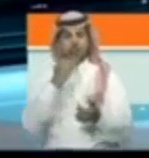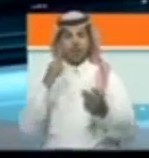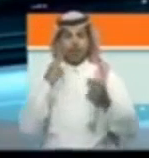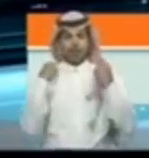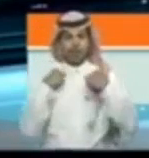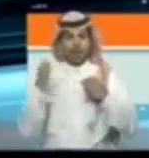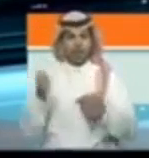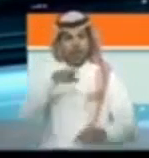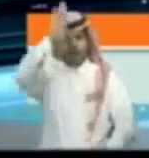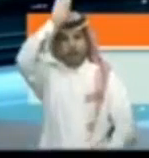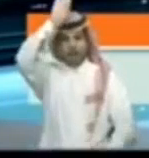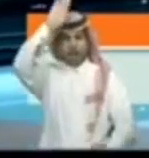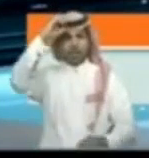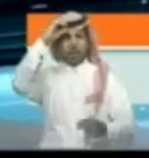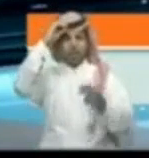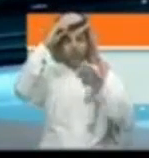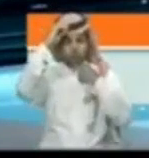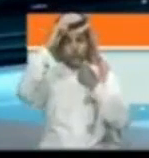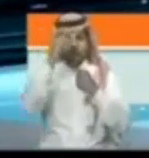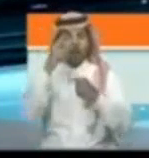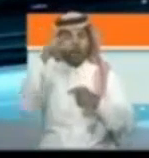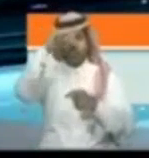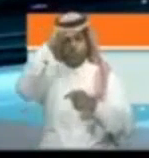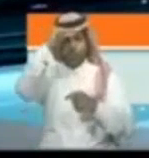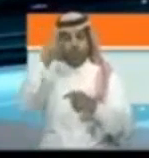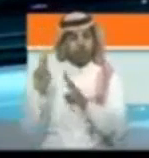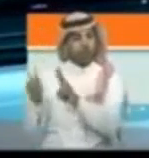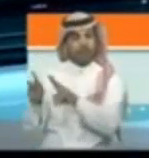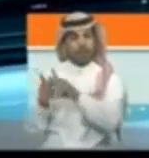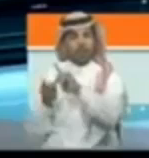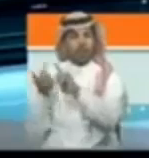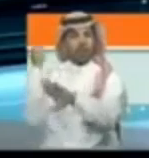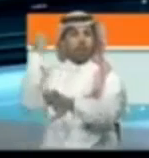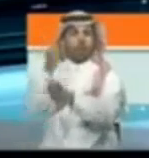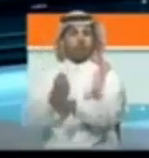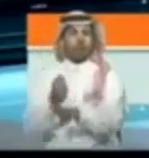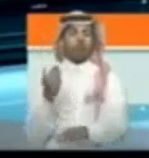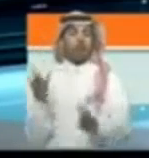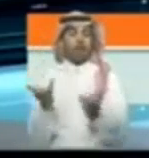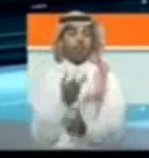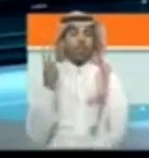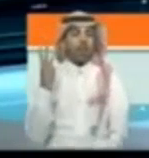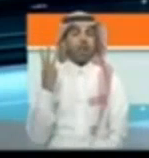الركن تركي المالكي أن الميليشيات الحوثية انقلبت على اتفاق ستوكهولم وارتكبت